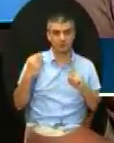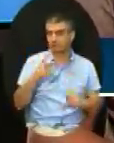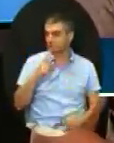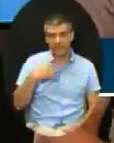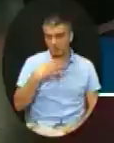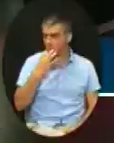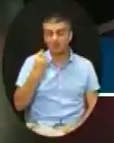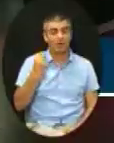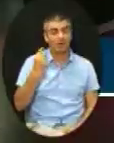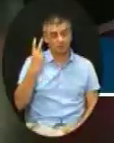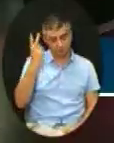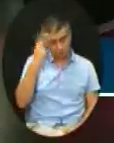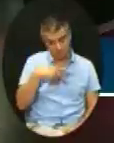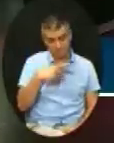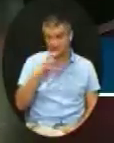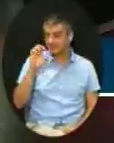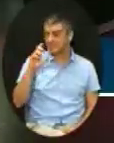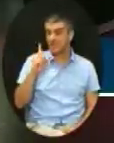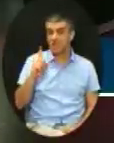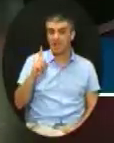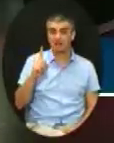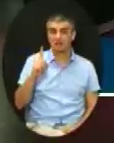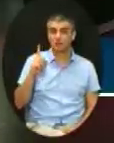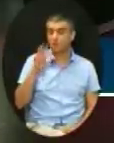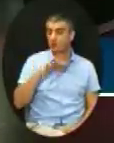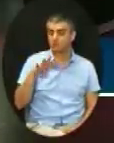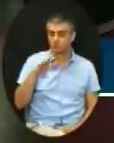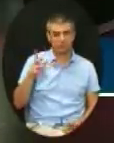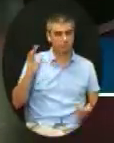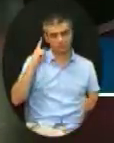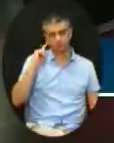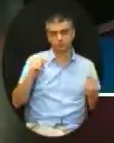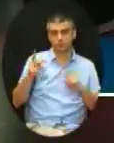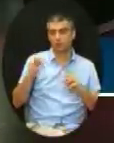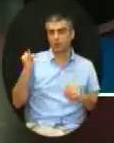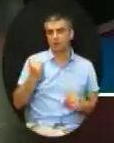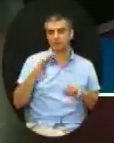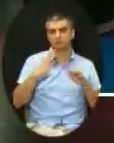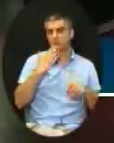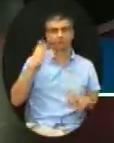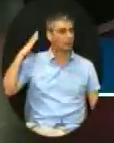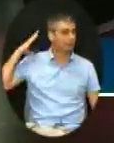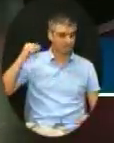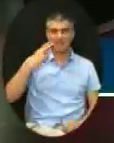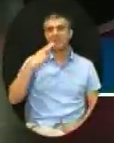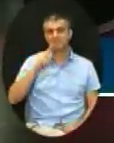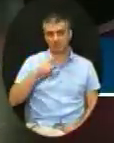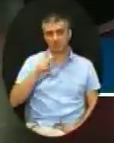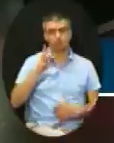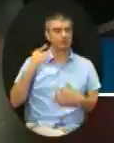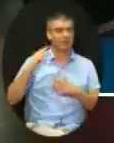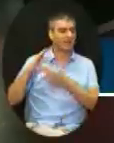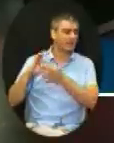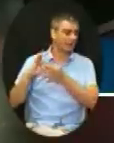לא זאת השאלה. וחשוב מאוד להעביר את זה. E1 הוא אזור שהוא שנוי במחלוקת פעם אחר פעם, ממשלות ישראל לדורותיהם הבטיחו שיהיה